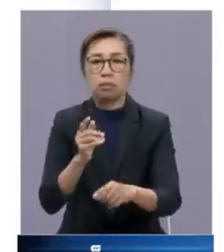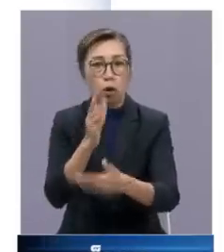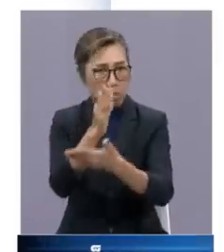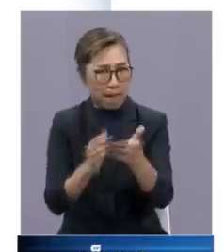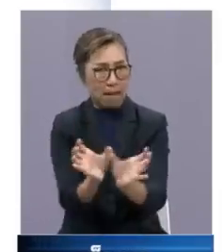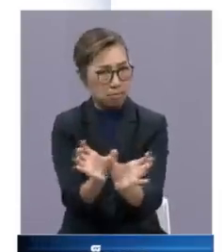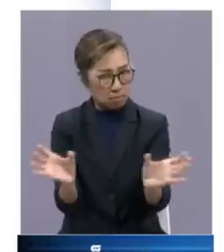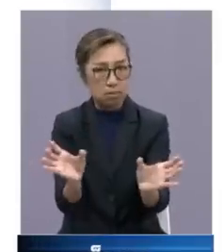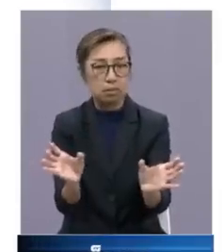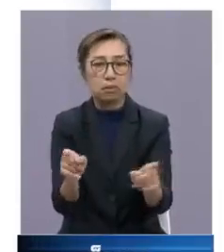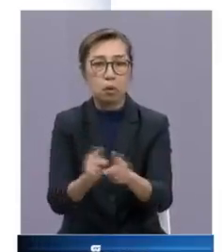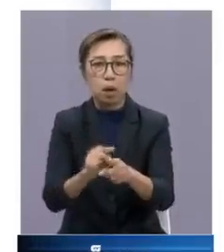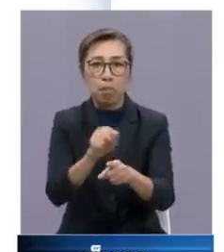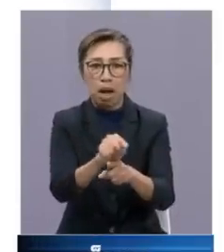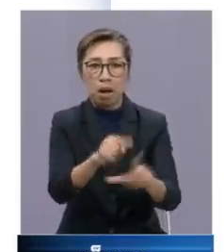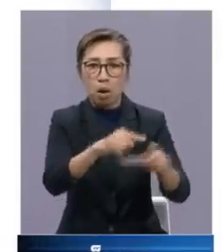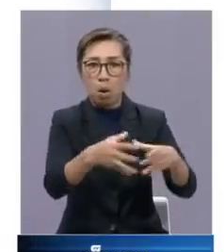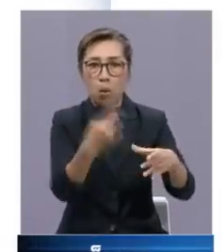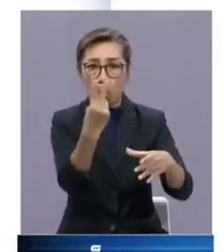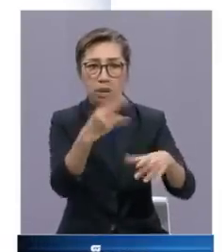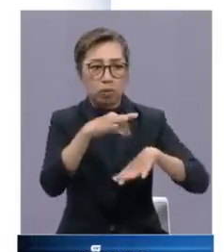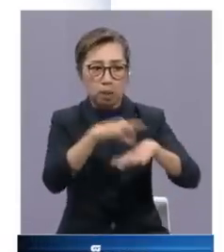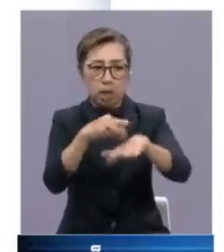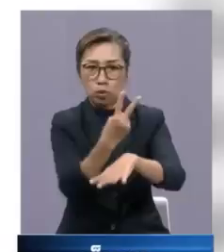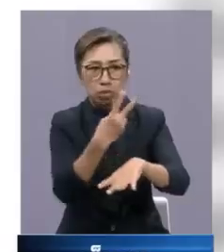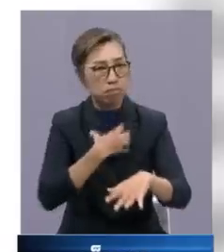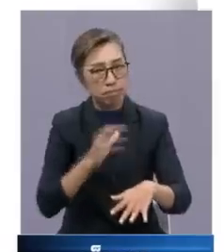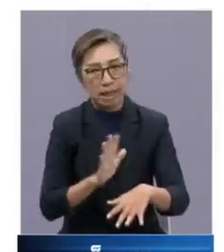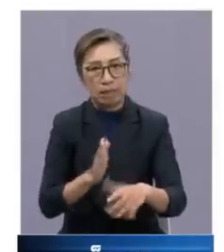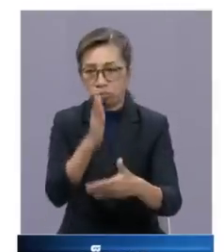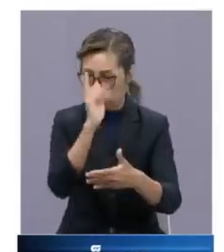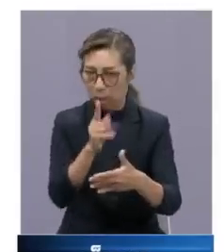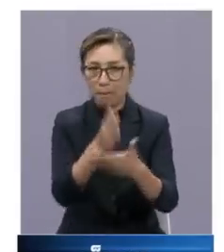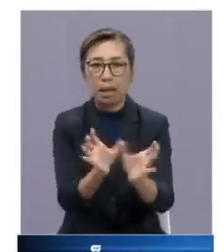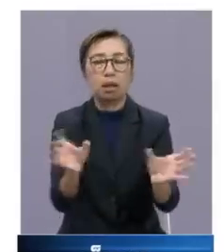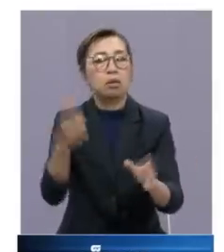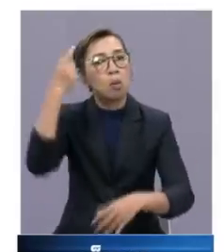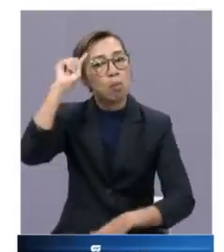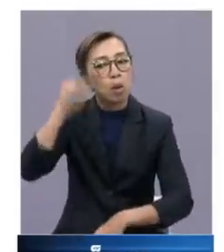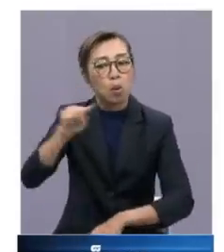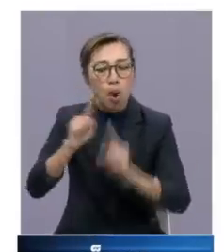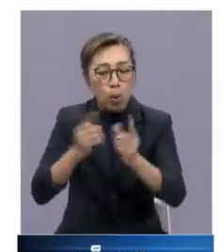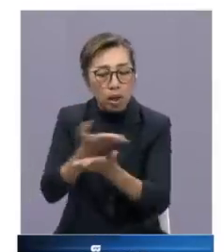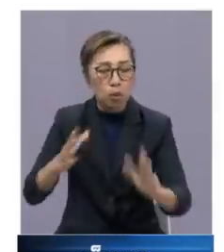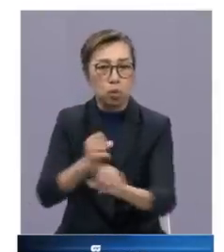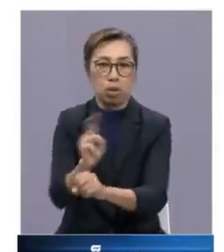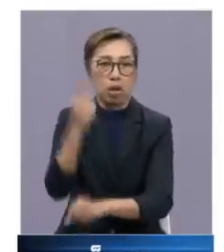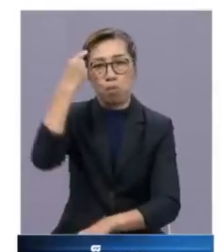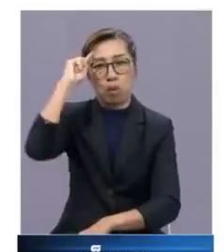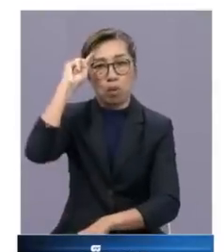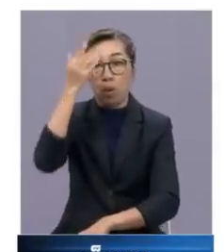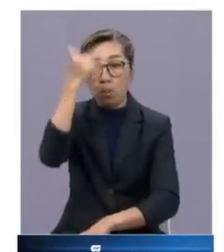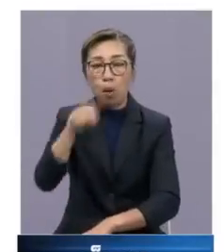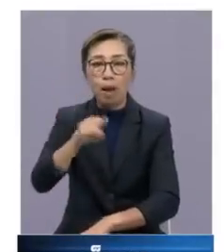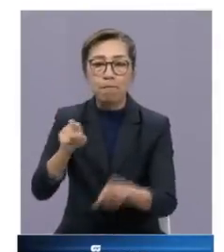กินแบ่งไม่ใช่เป็นการกินรวบเรื่องนี้ไม่แน่ใจเหมือนกันว่าจะสามารถหาข้อสรุปกันมาได้ยังไงนะครับเพราะว่าสุดท้ายเนี่ยเห